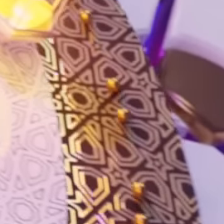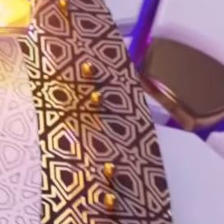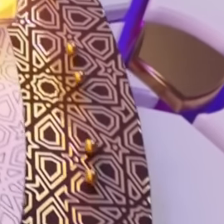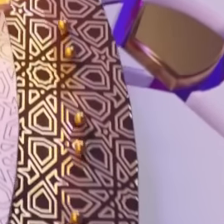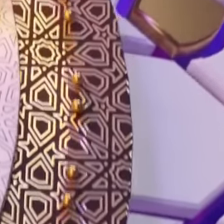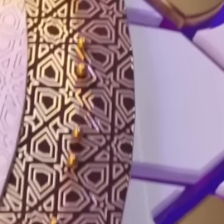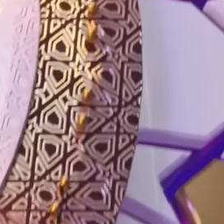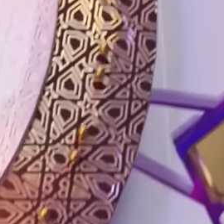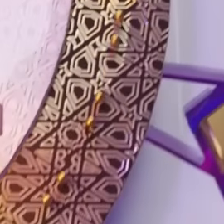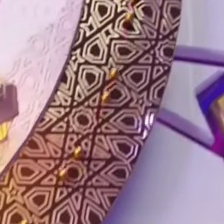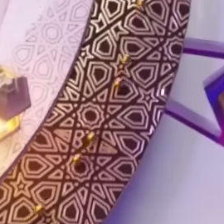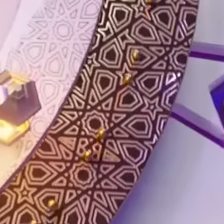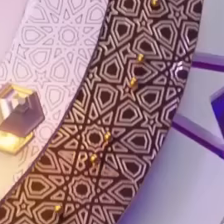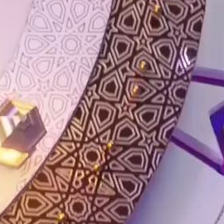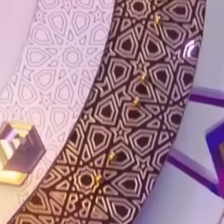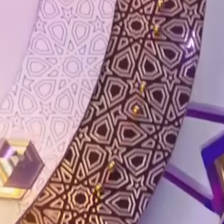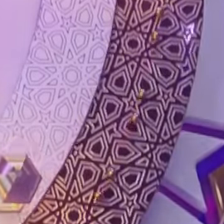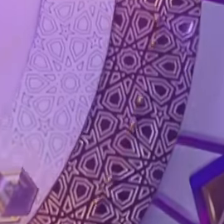amin